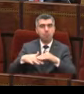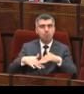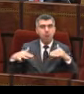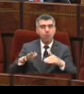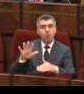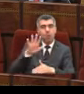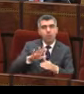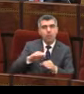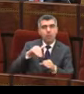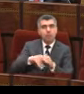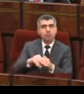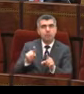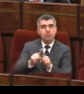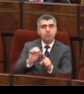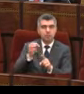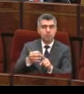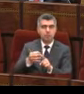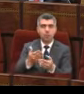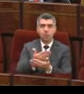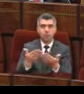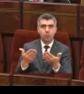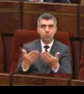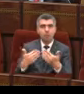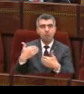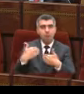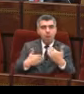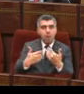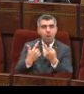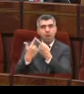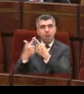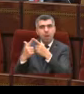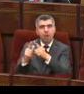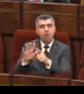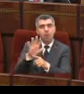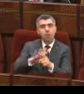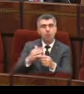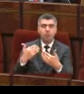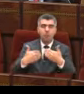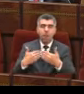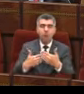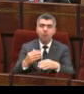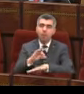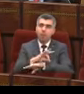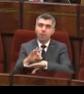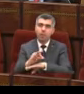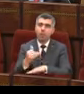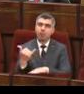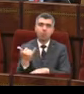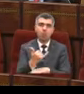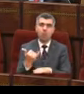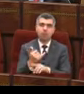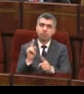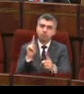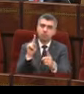فئاته بأحزابه وظفوا هاد الناس لأن عندهم إعاقات متنوعة وماشي بحال الأسوياء ما غنديروا لهمش المباراة. حنا كنطالبوا بالتوظيف